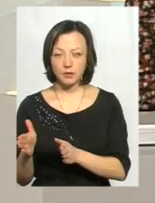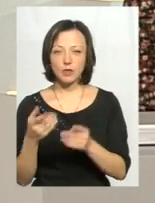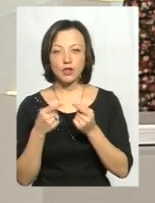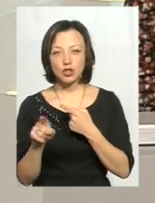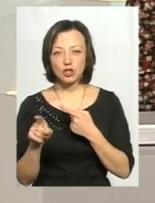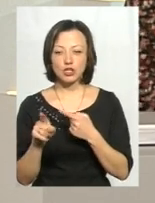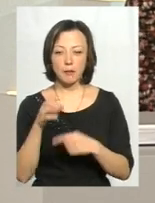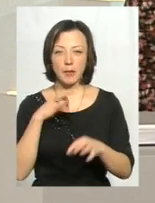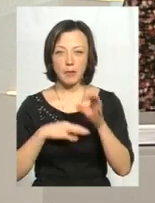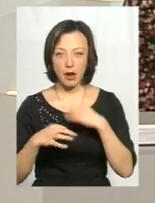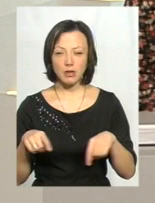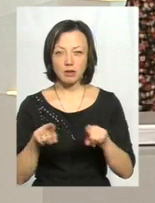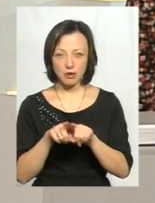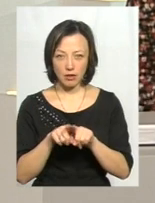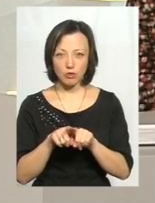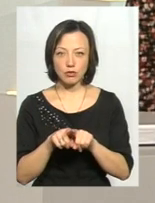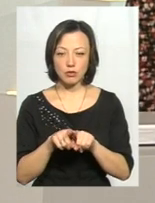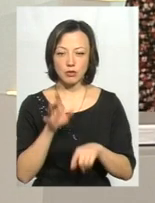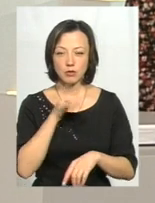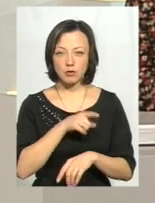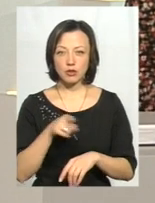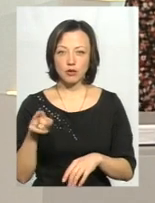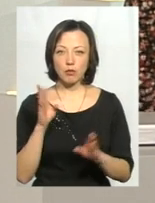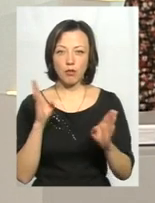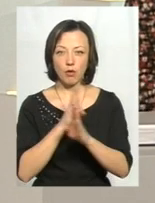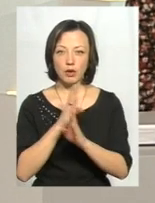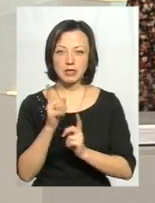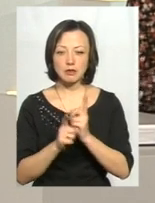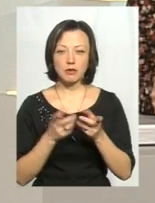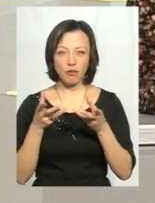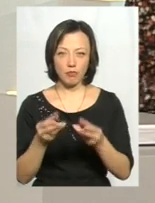інші препарати також під час погоди